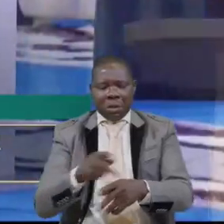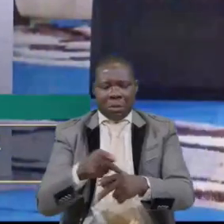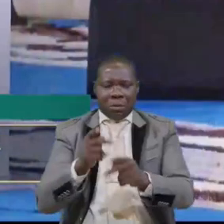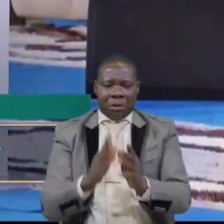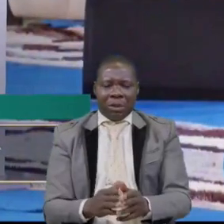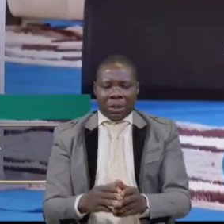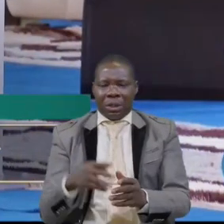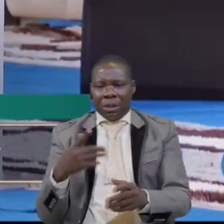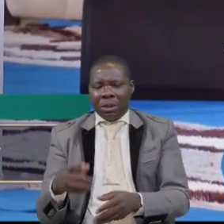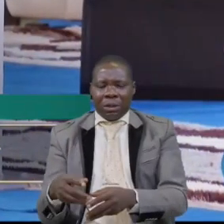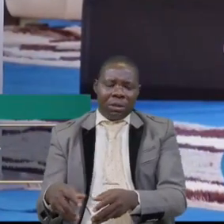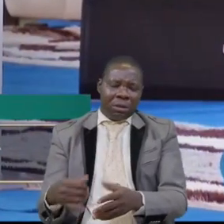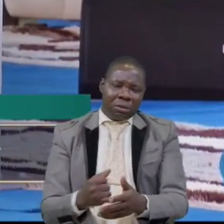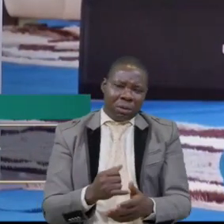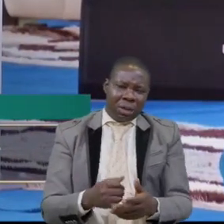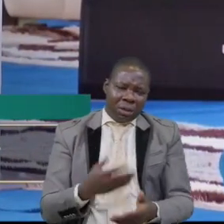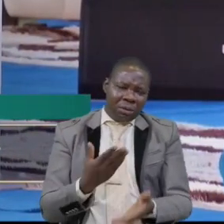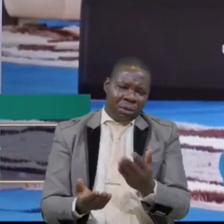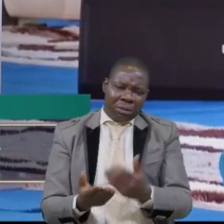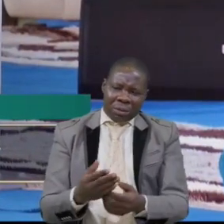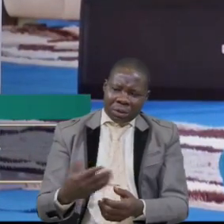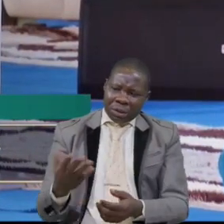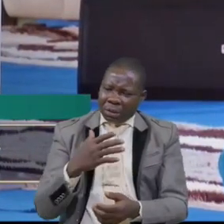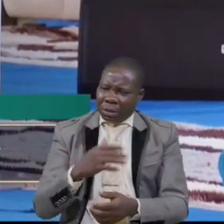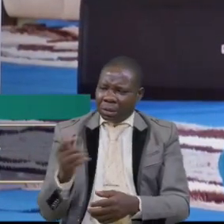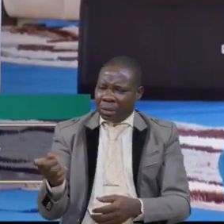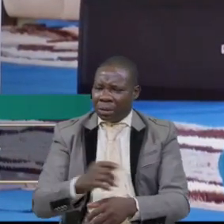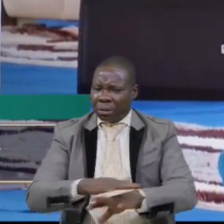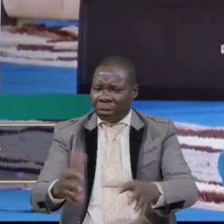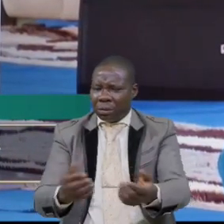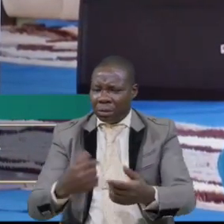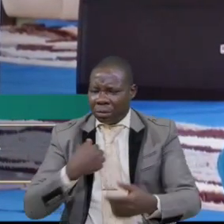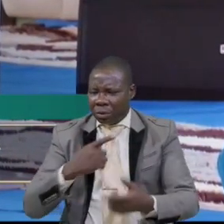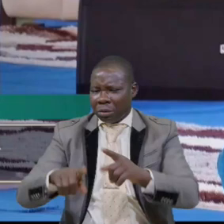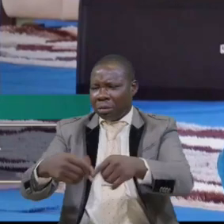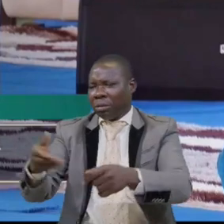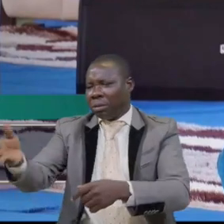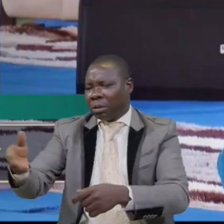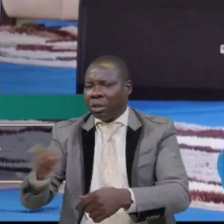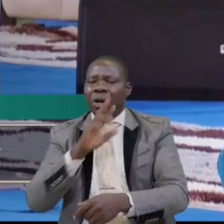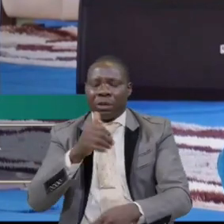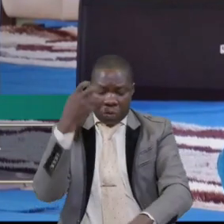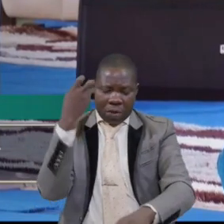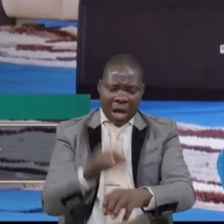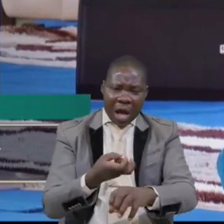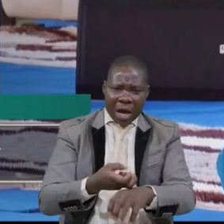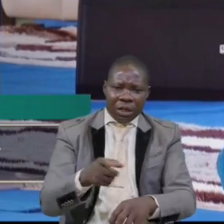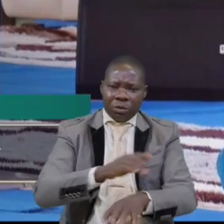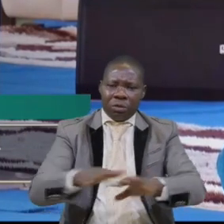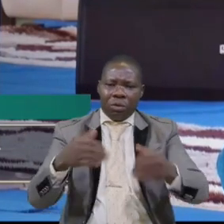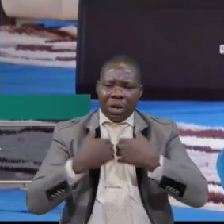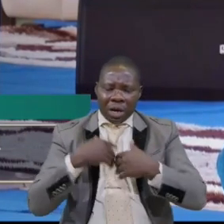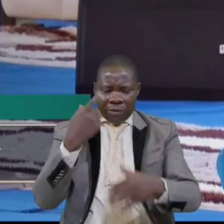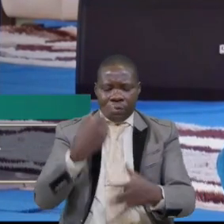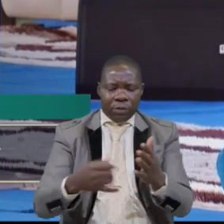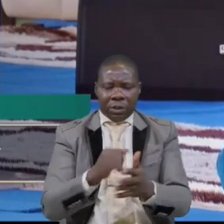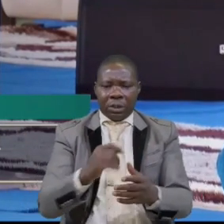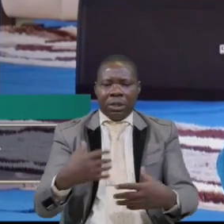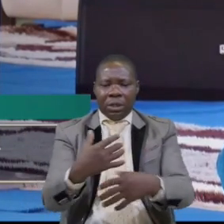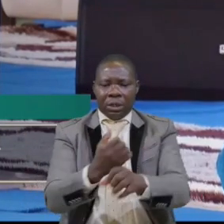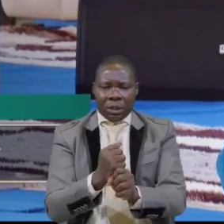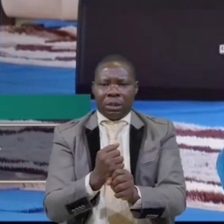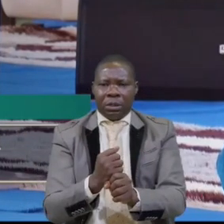Oh, c'est comme si je ne vais pas. Le vent, pas que j'aille là-bas. Hein, c'est difficile. Hein. Ah, je n'ai pas ce qu'il faut.